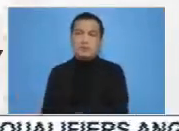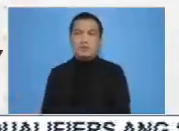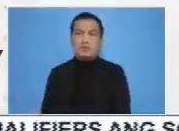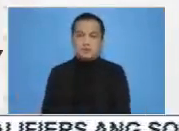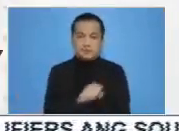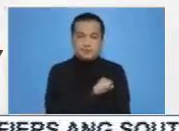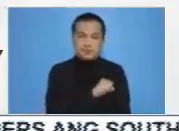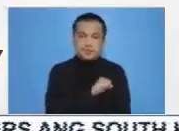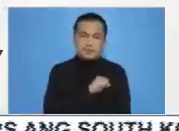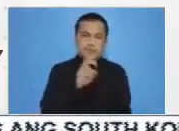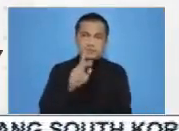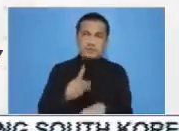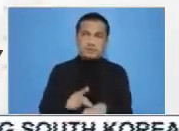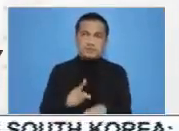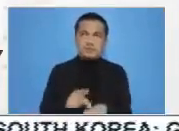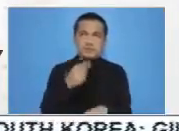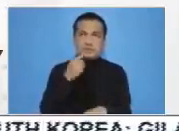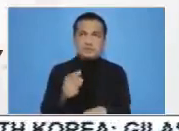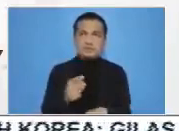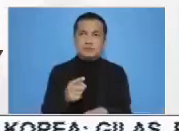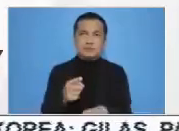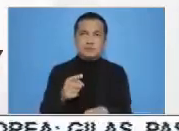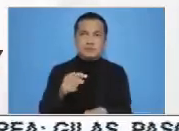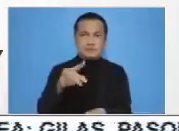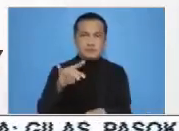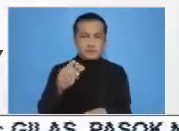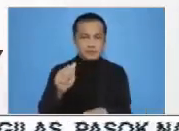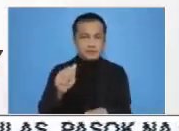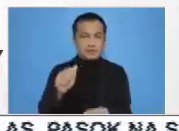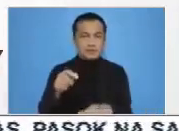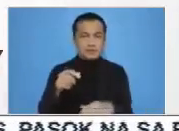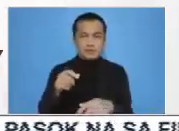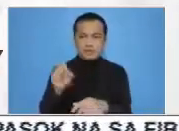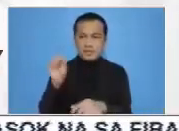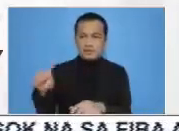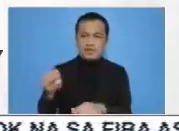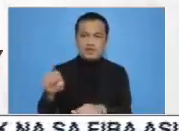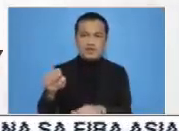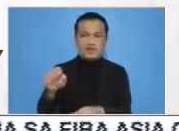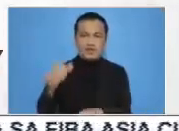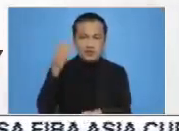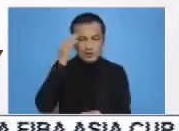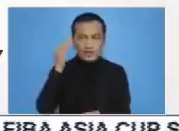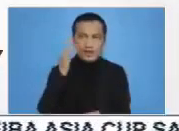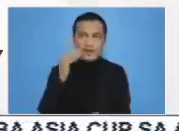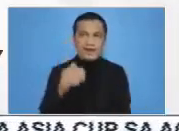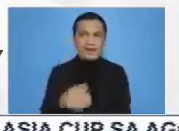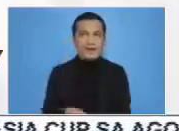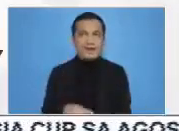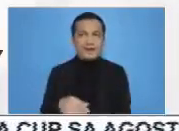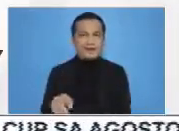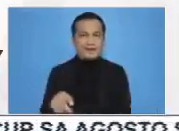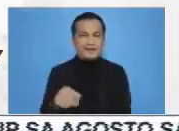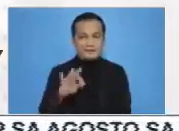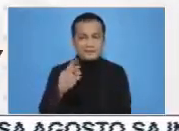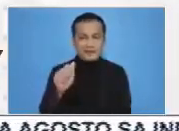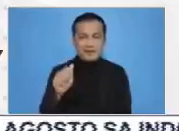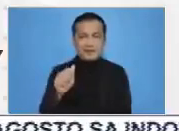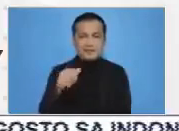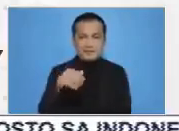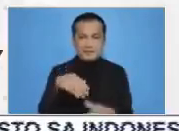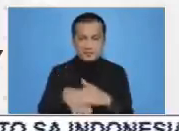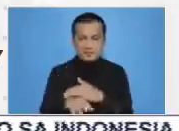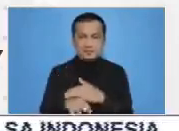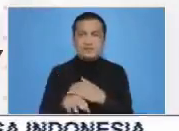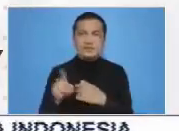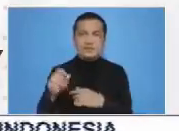Valencia, Bukidnon. May mga lugar rin na bagamat bumaba na ang kaso, ay nasa 10% naman ang ICU utilization rate. Kabilang po